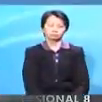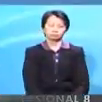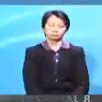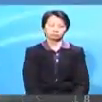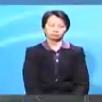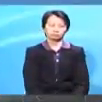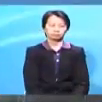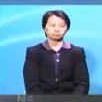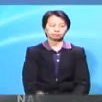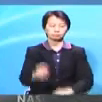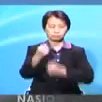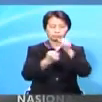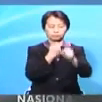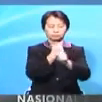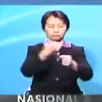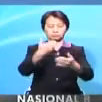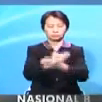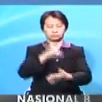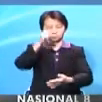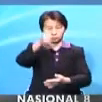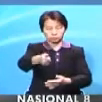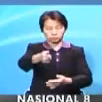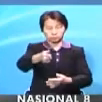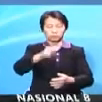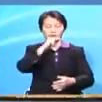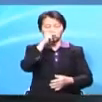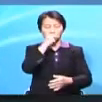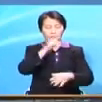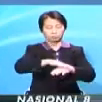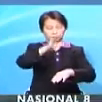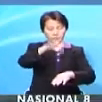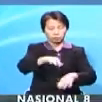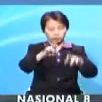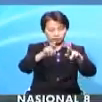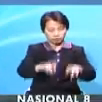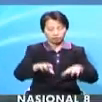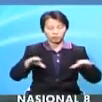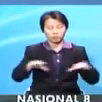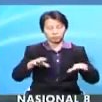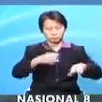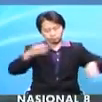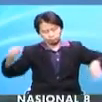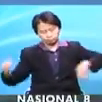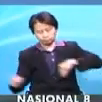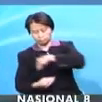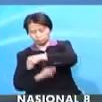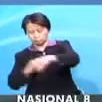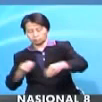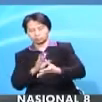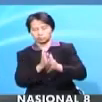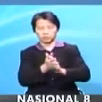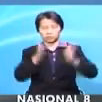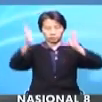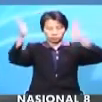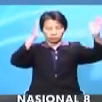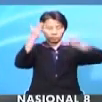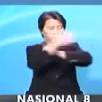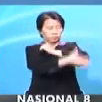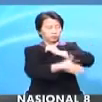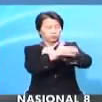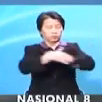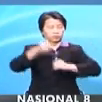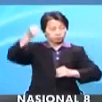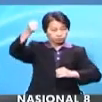sampai nama Al Hijrah esok Perdana Menteri mengajak seluruh rakyat bersama-sama melaksanakan transformasi untuk menjadikan Indonesia negara yang